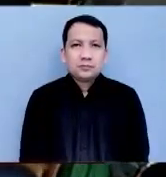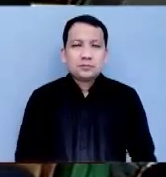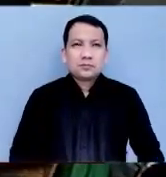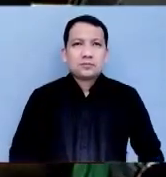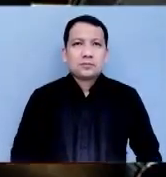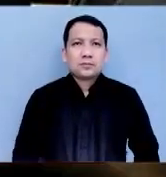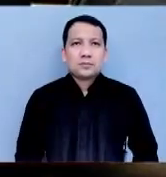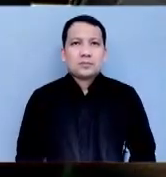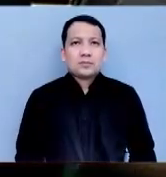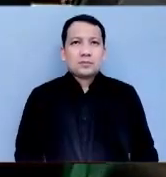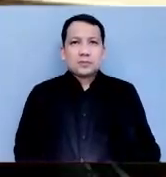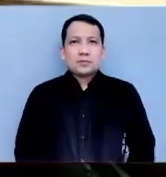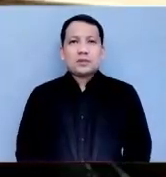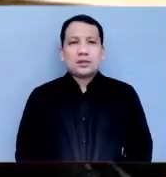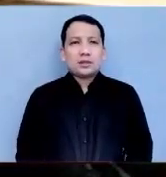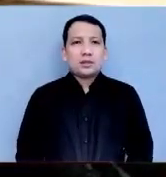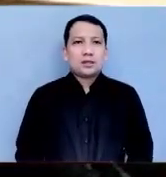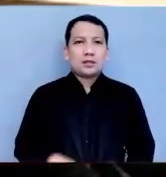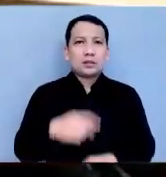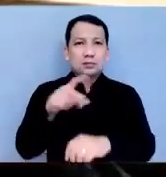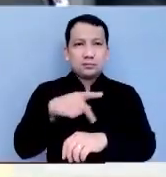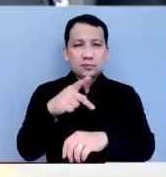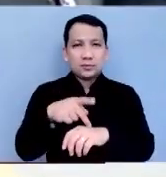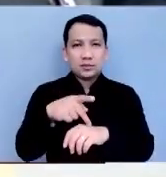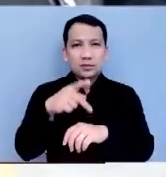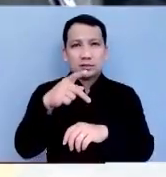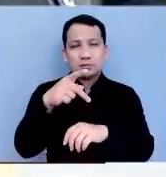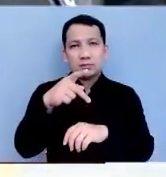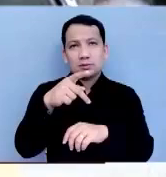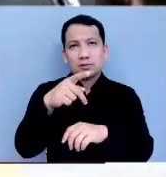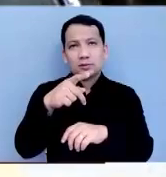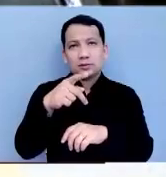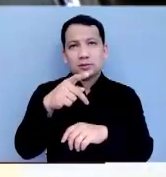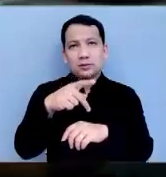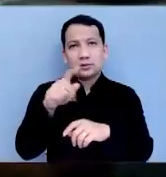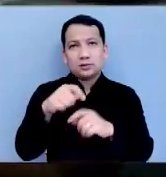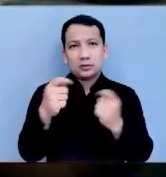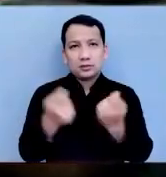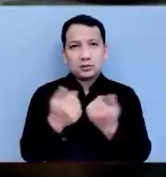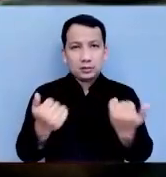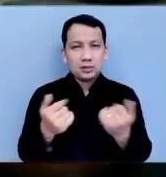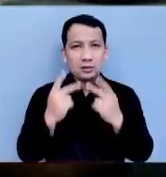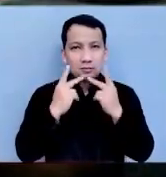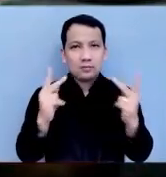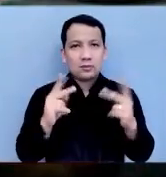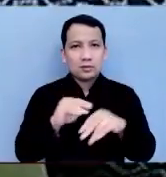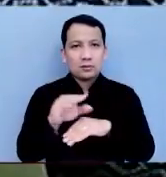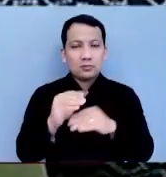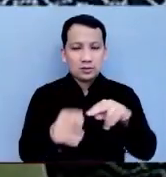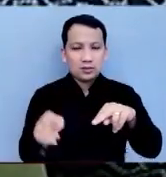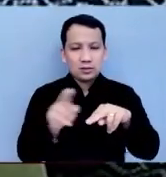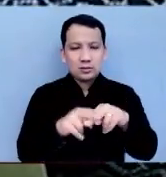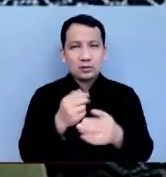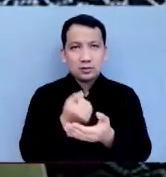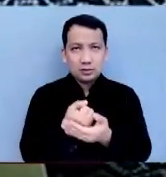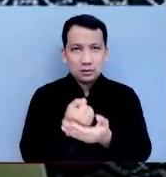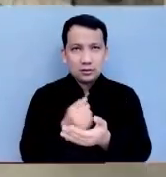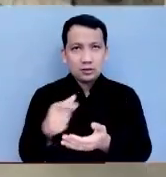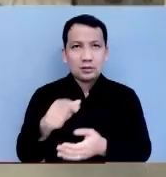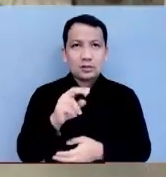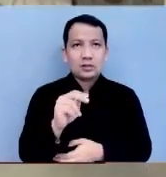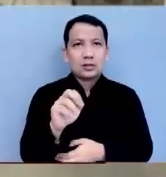Ginanap kanina sa Philippine Trade Training Center sa Pasay ang unang public hearing ngayong taon sa mga petisyon na taasan ng sahod sa Metro